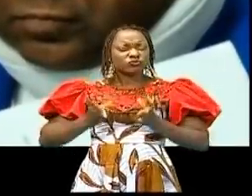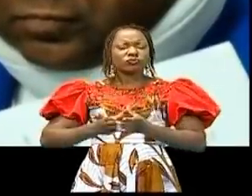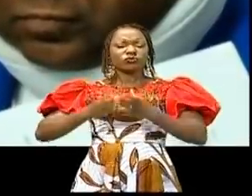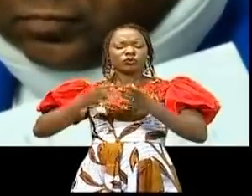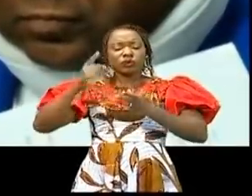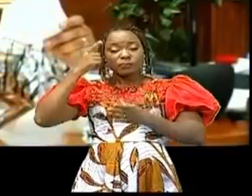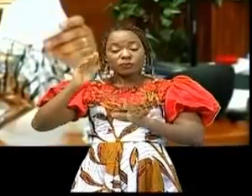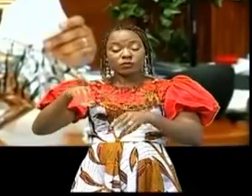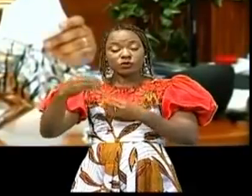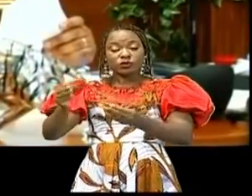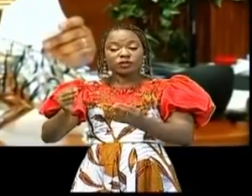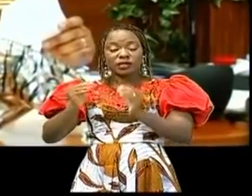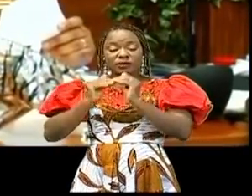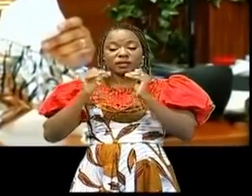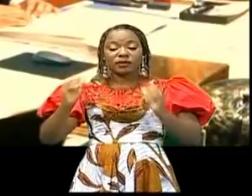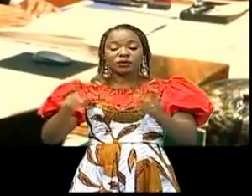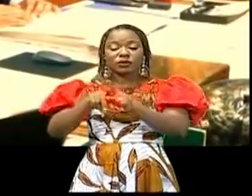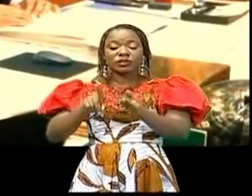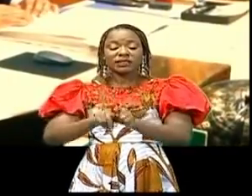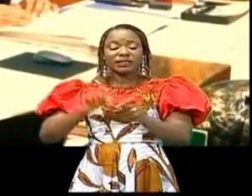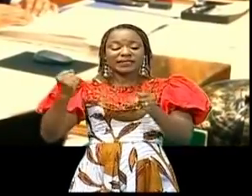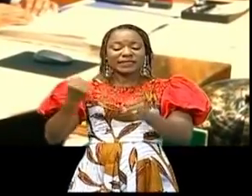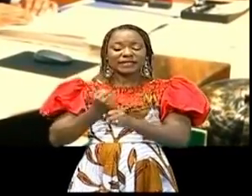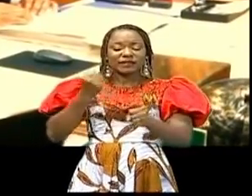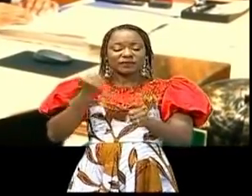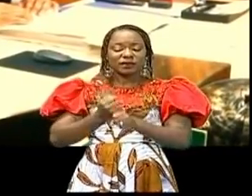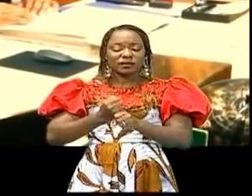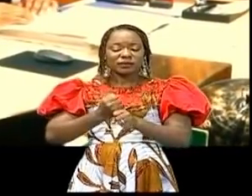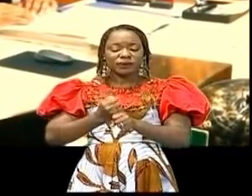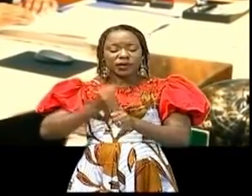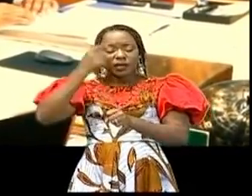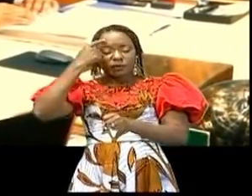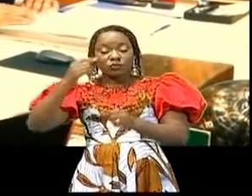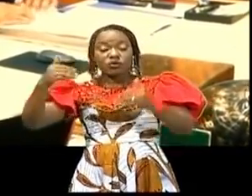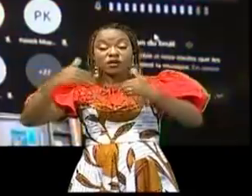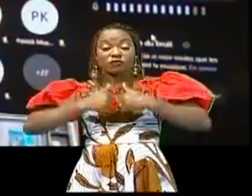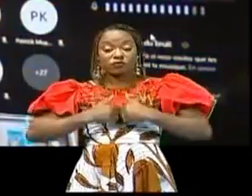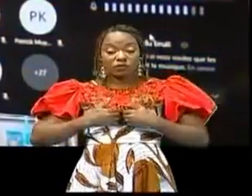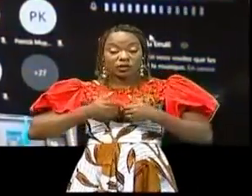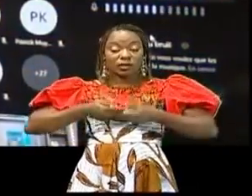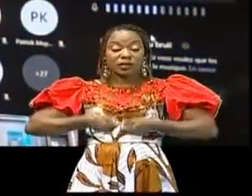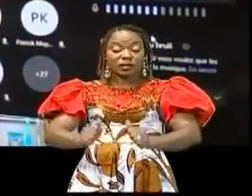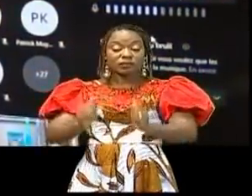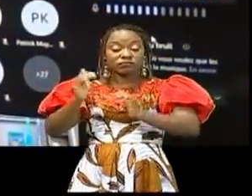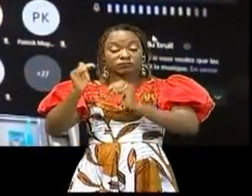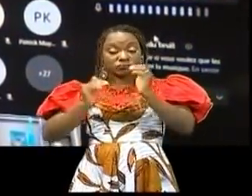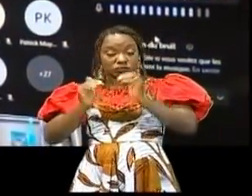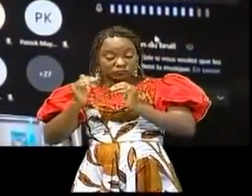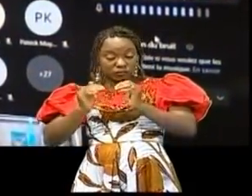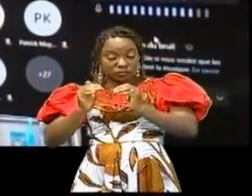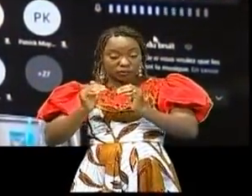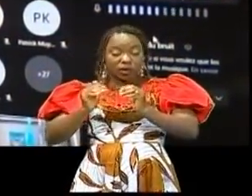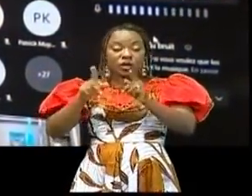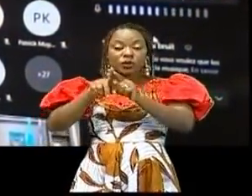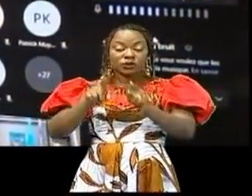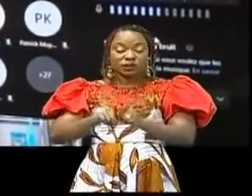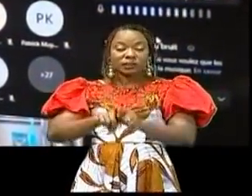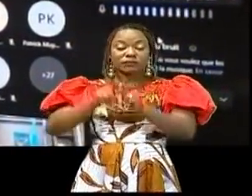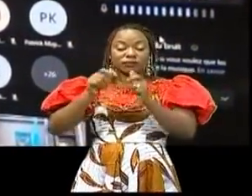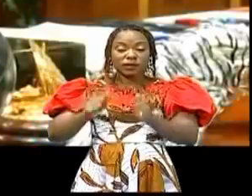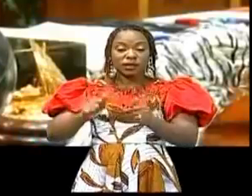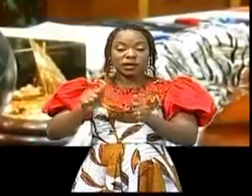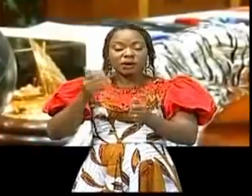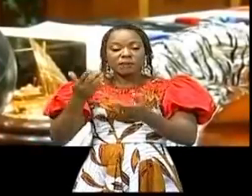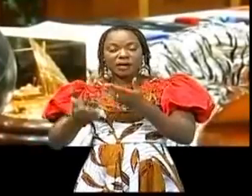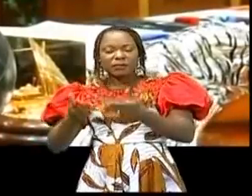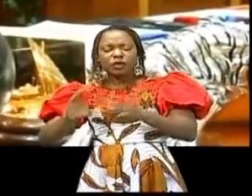attributions, travailler pour, d'une part, avoir un arsenal de mesures légales répressives envers les